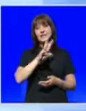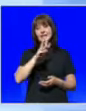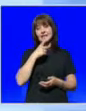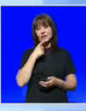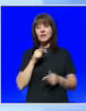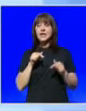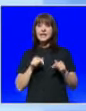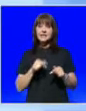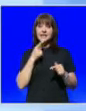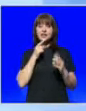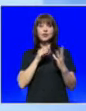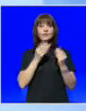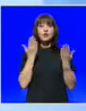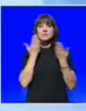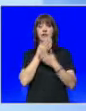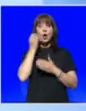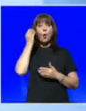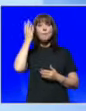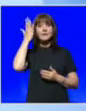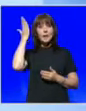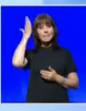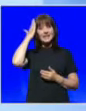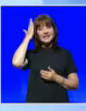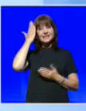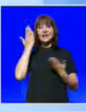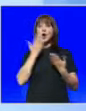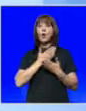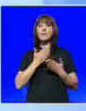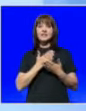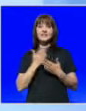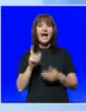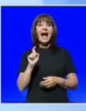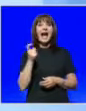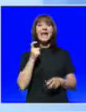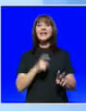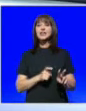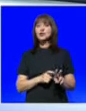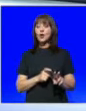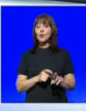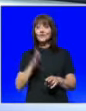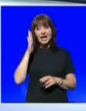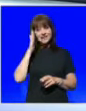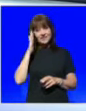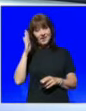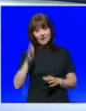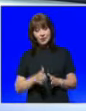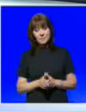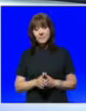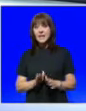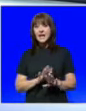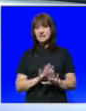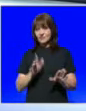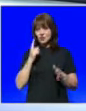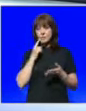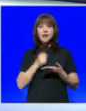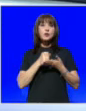А сега ще говорим за образование. Тук е министърът на образованието Галин Цоков. Здравейте и добре дошъл, господин Цоков. Завършихме с